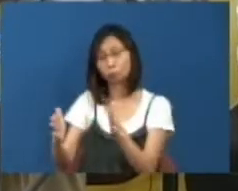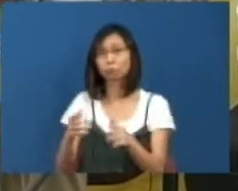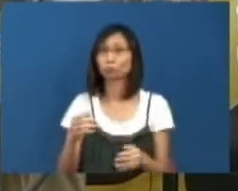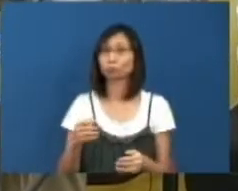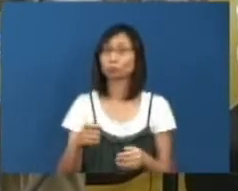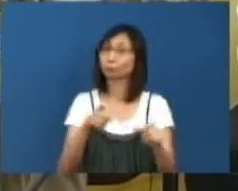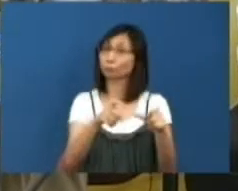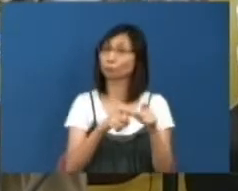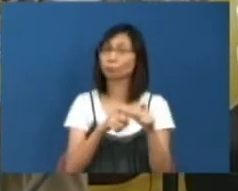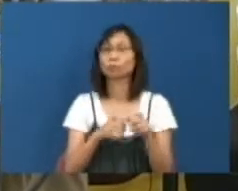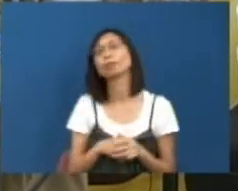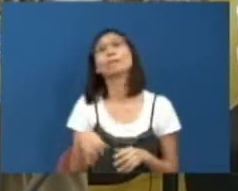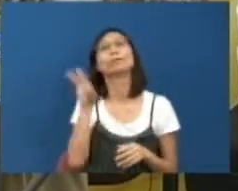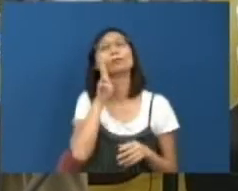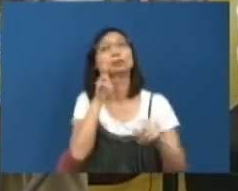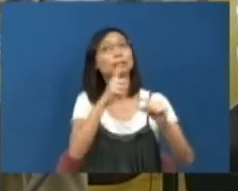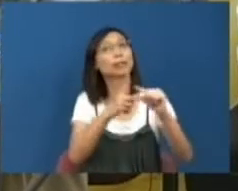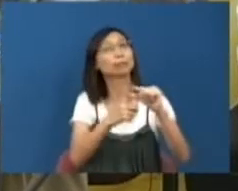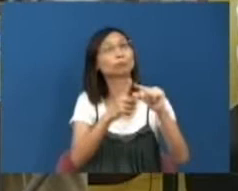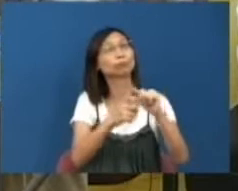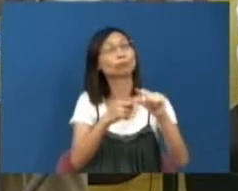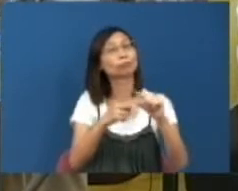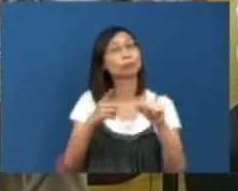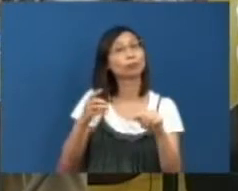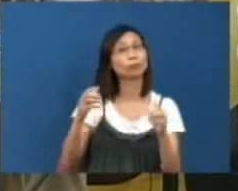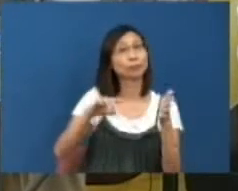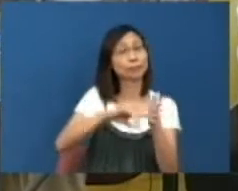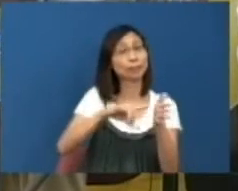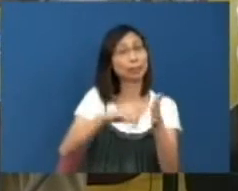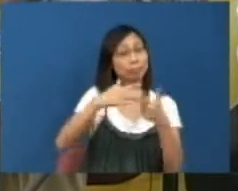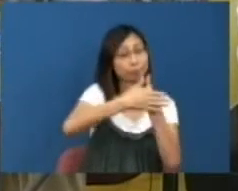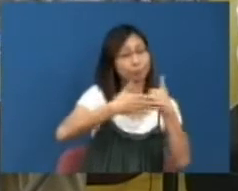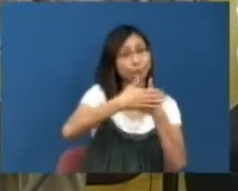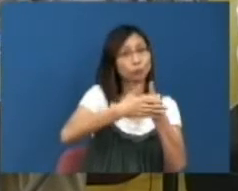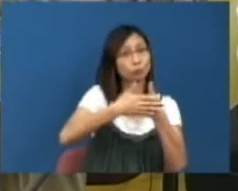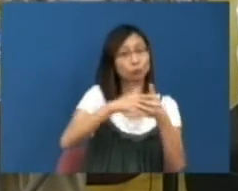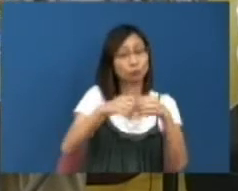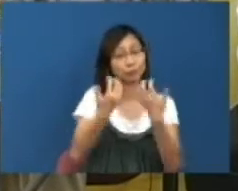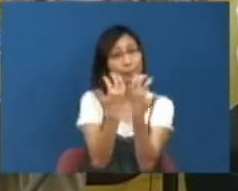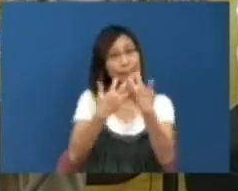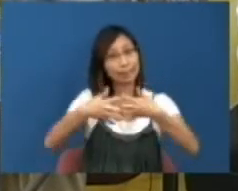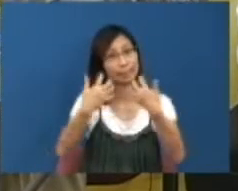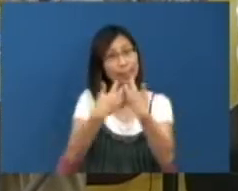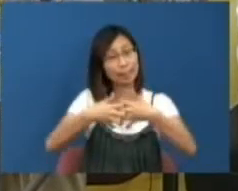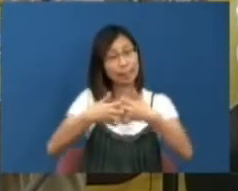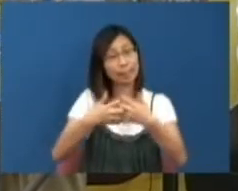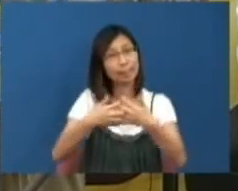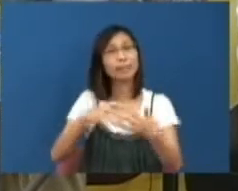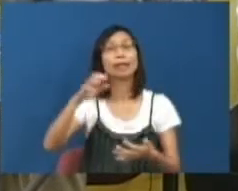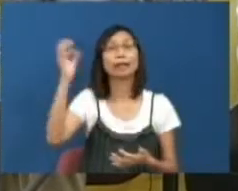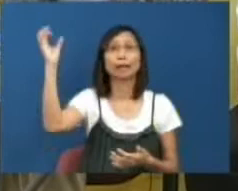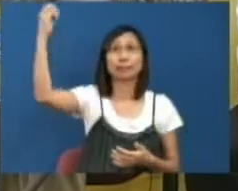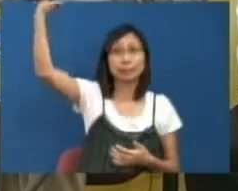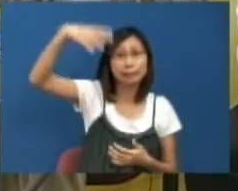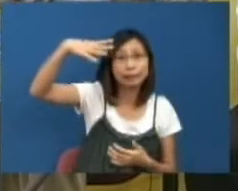發電廠嗰個即係機件啊，係保養得好啲咧，佢就喺日頭嘅收費可能昂貴啲。但係到